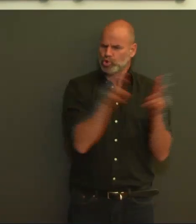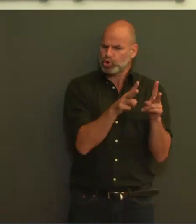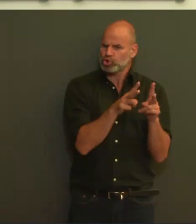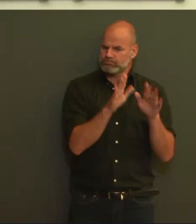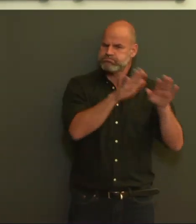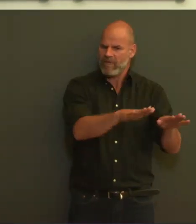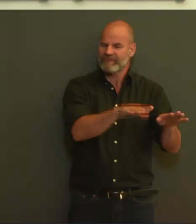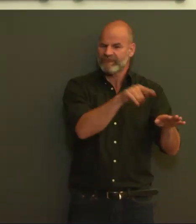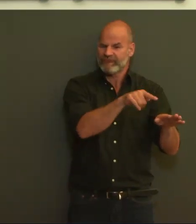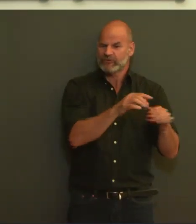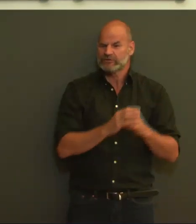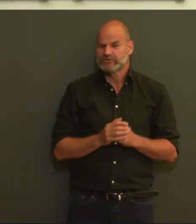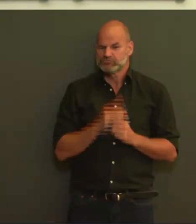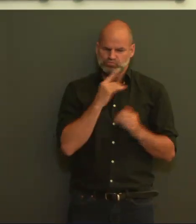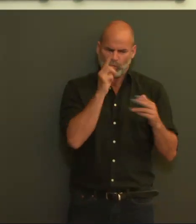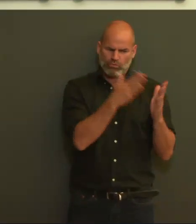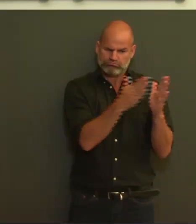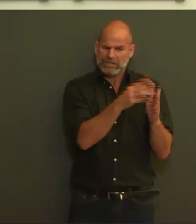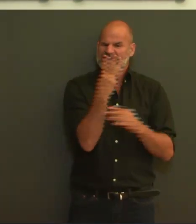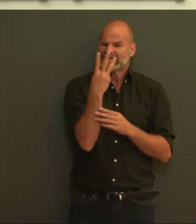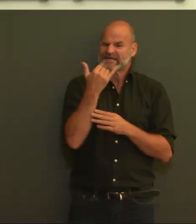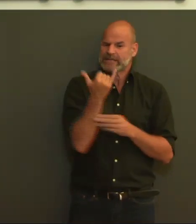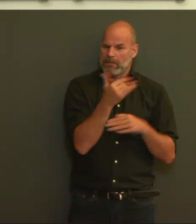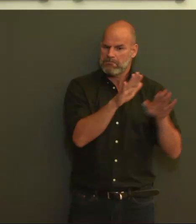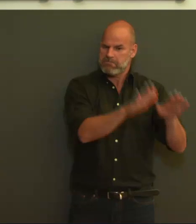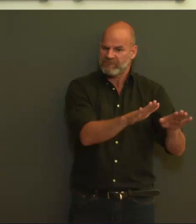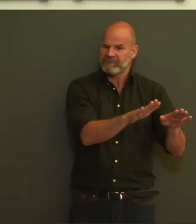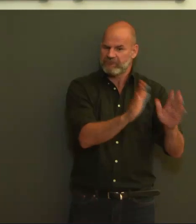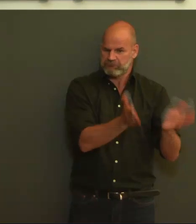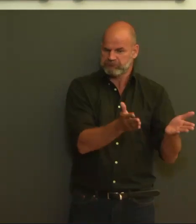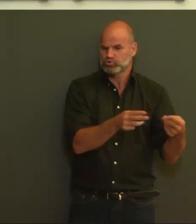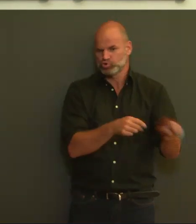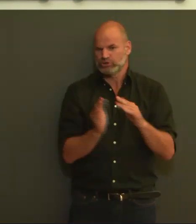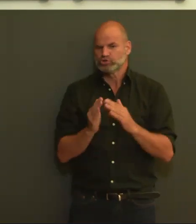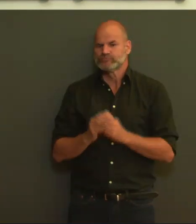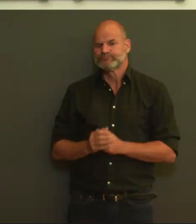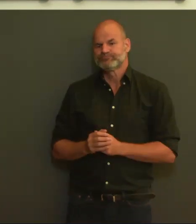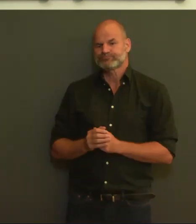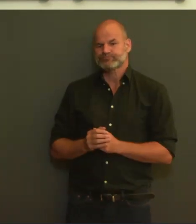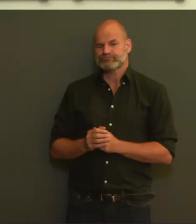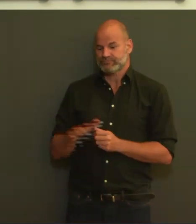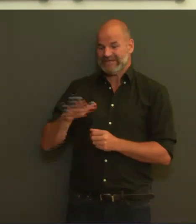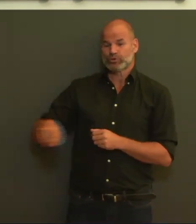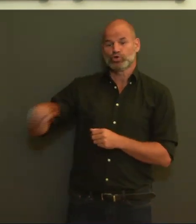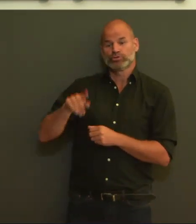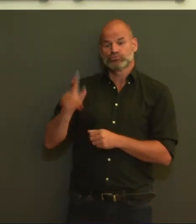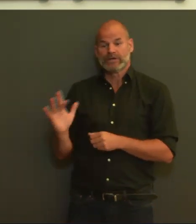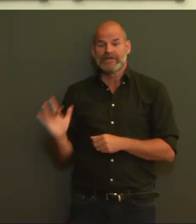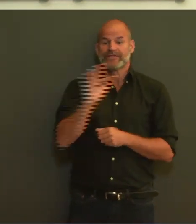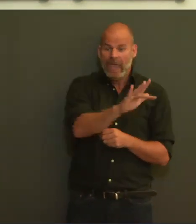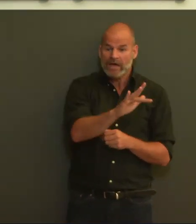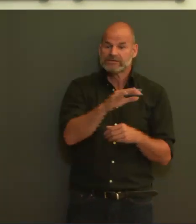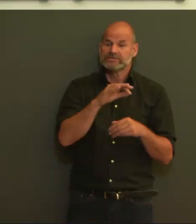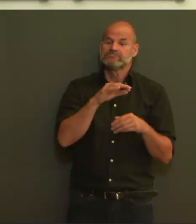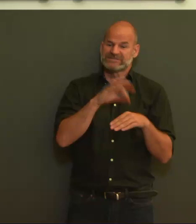Slechts een klein deeltje van de kinderen, zo'n 13%, die in het ziekenhuis terechtkwamen, hadden reeds onderliggende